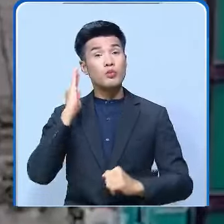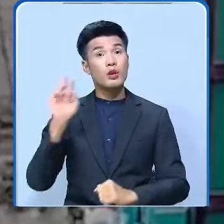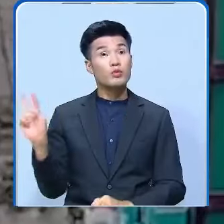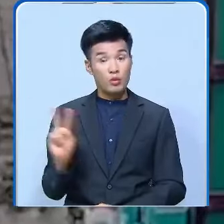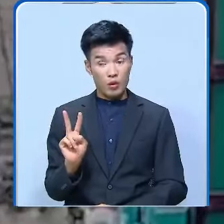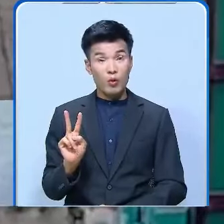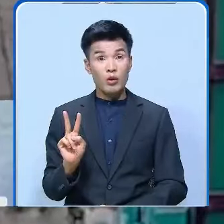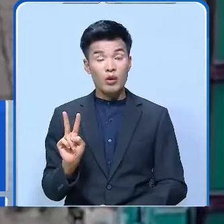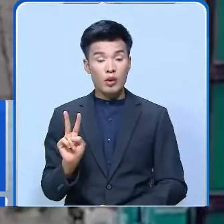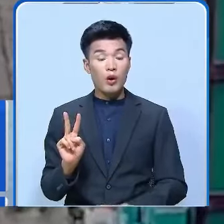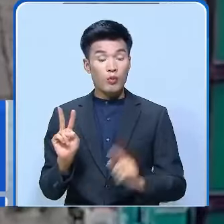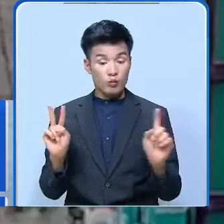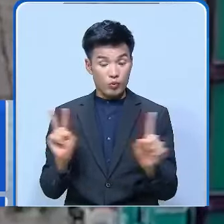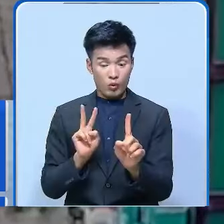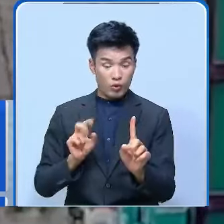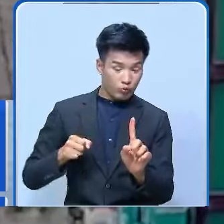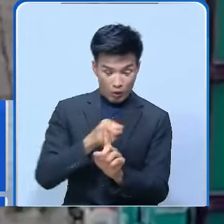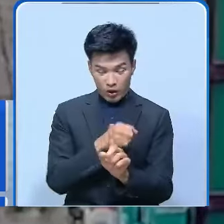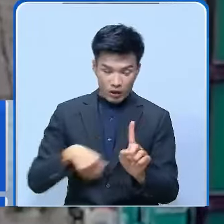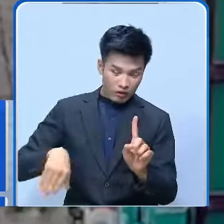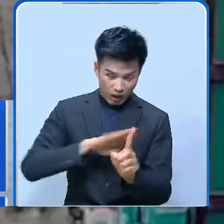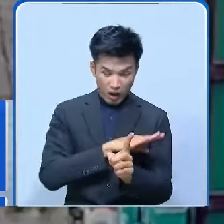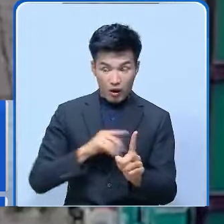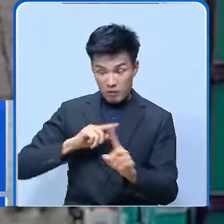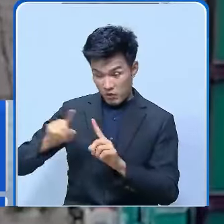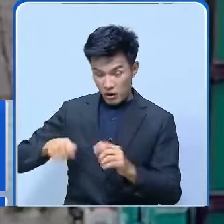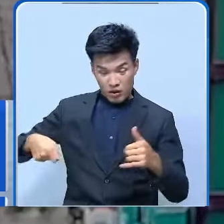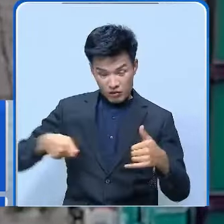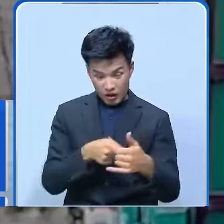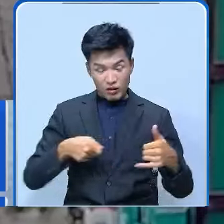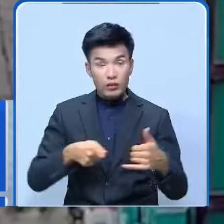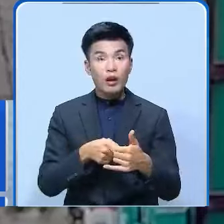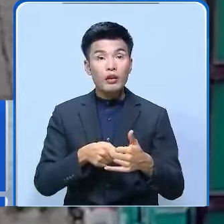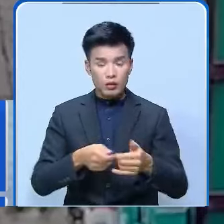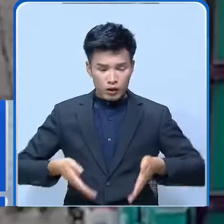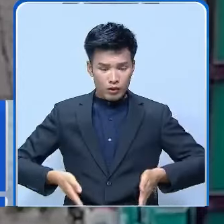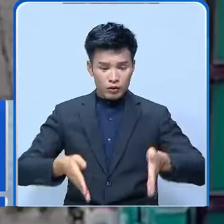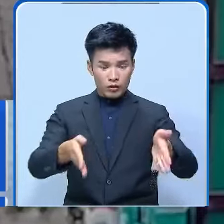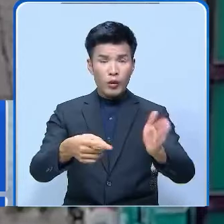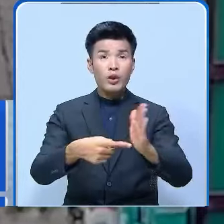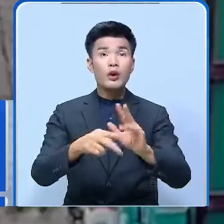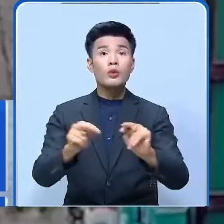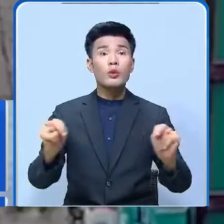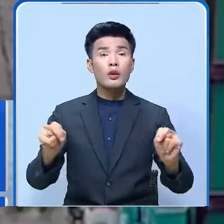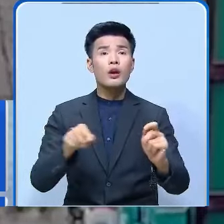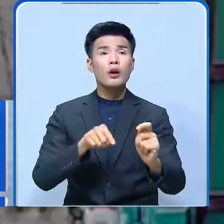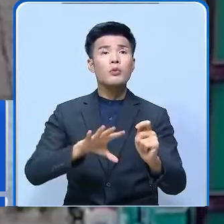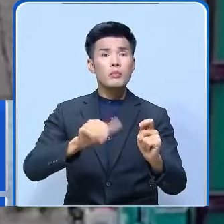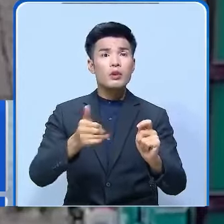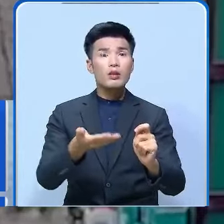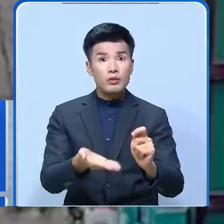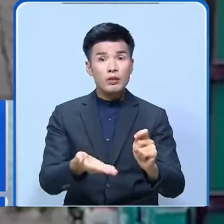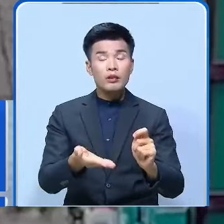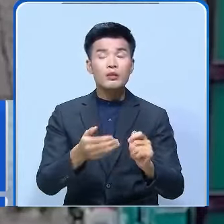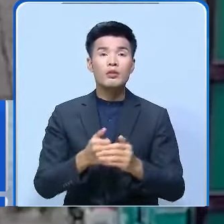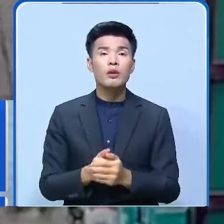นไล่ชกต่อยเตะแล้วก็ใช้มีดแทงกันภายในซอยพิบูลสงคราม22ตำบลบางเขนอำเภอเมืองจังหวัดนนทบุ